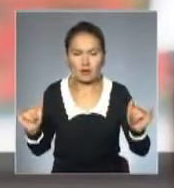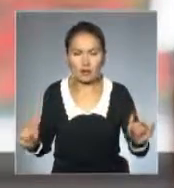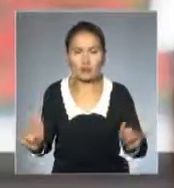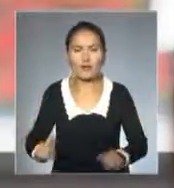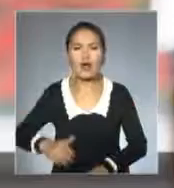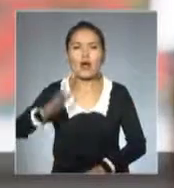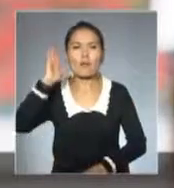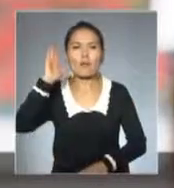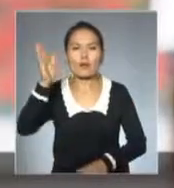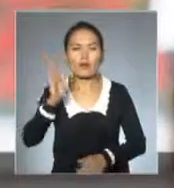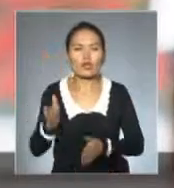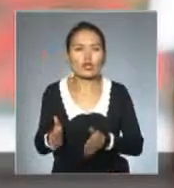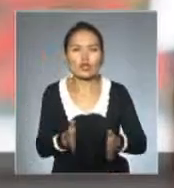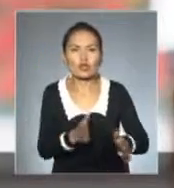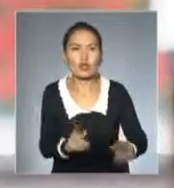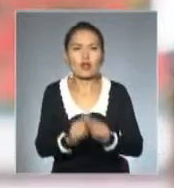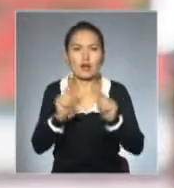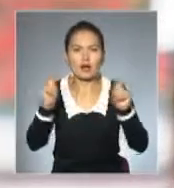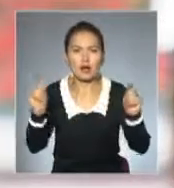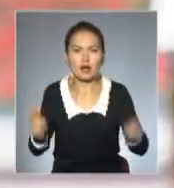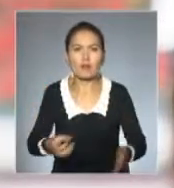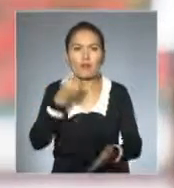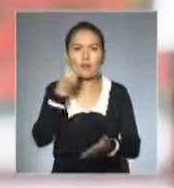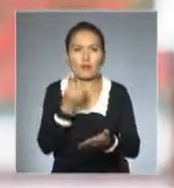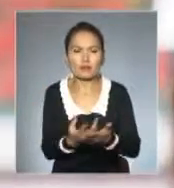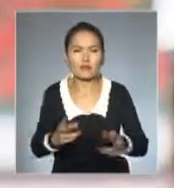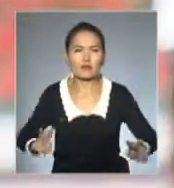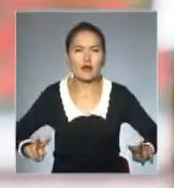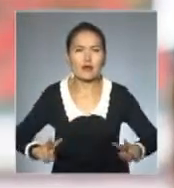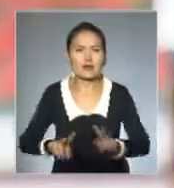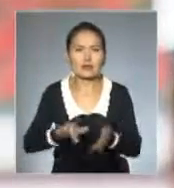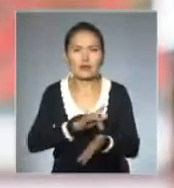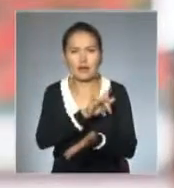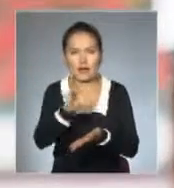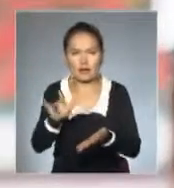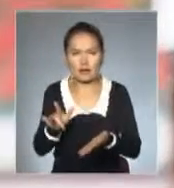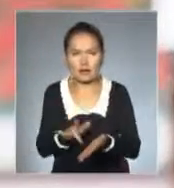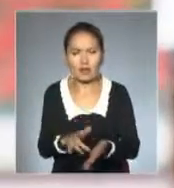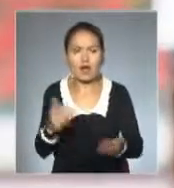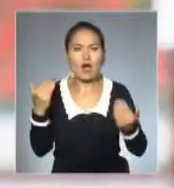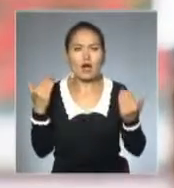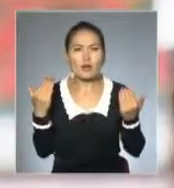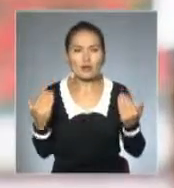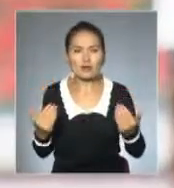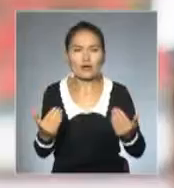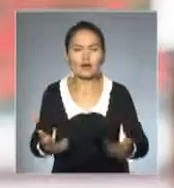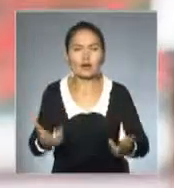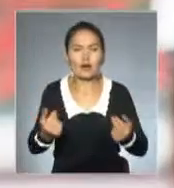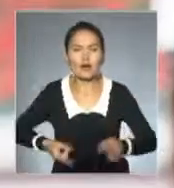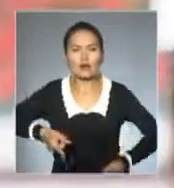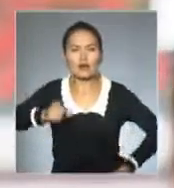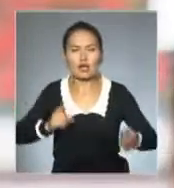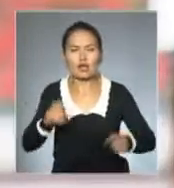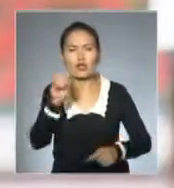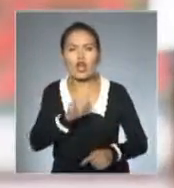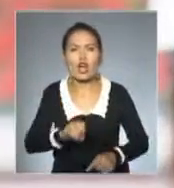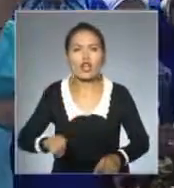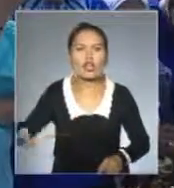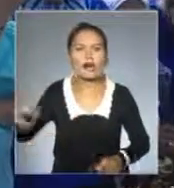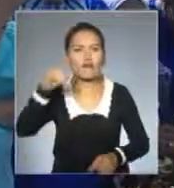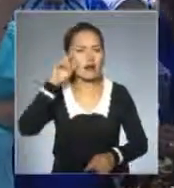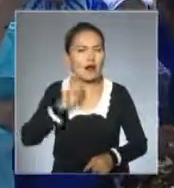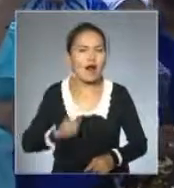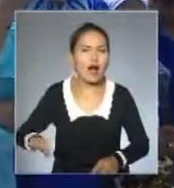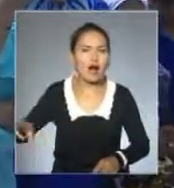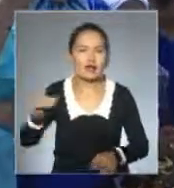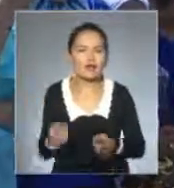келешекке жол ашқан қастерлі бойтұмарымыз. Бүгін шын мәнінде Еуразия жауқарына